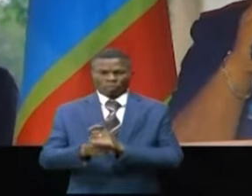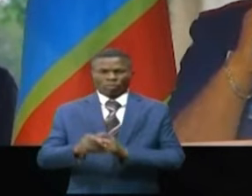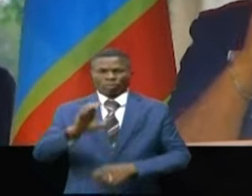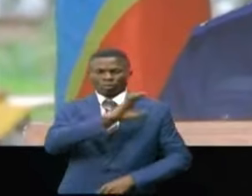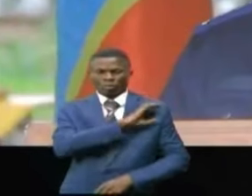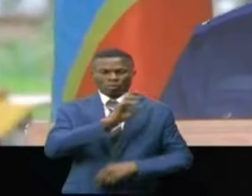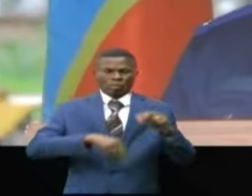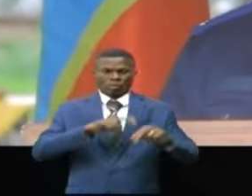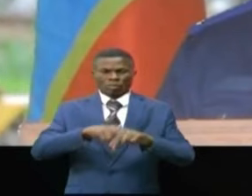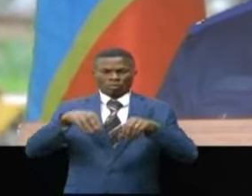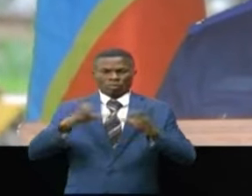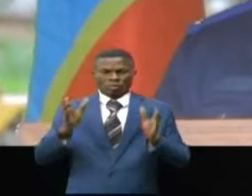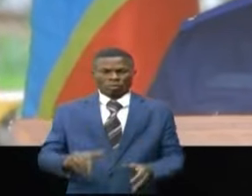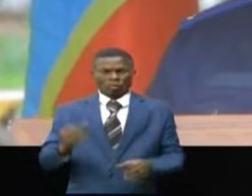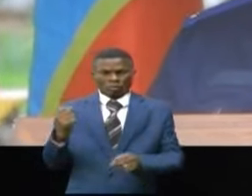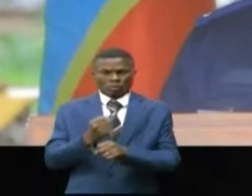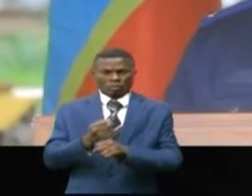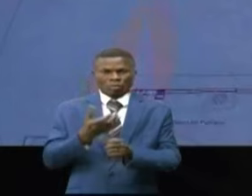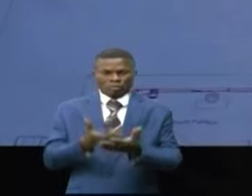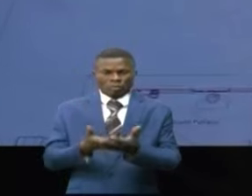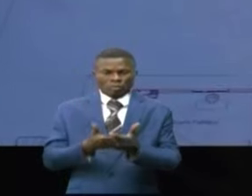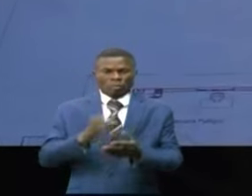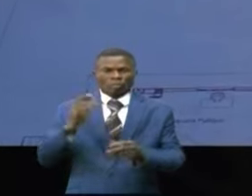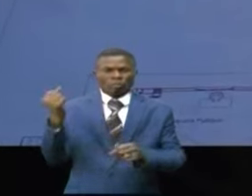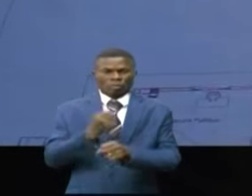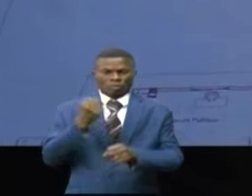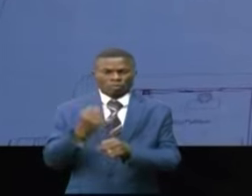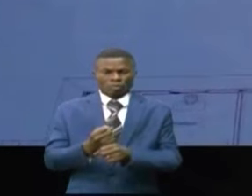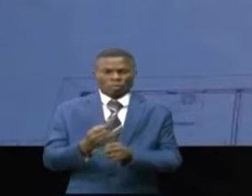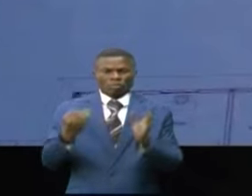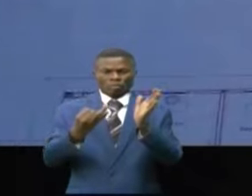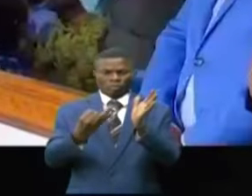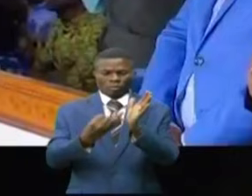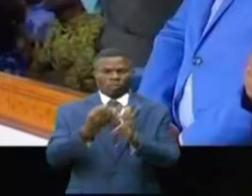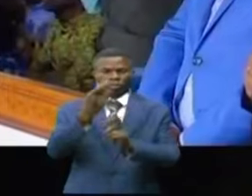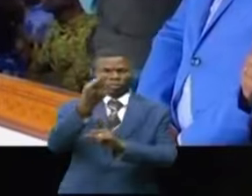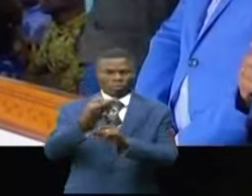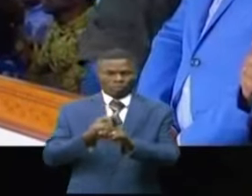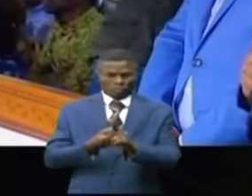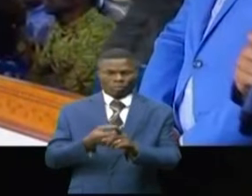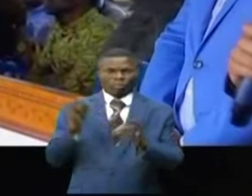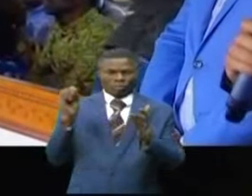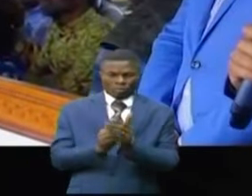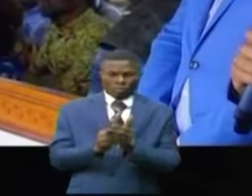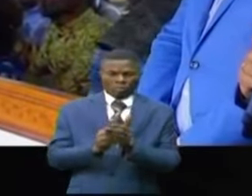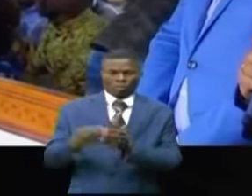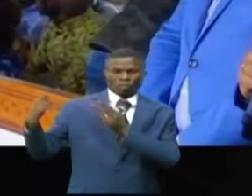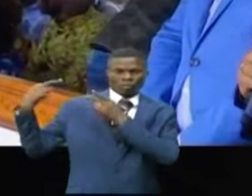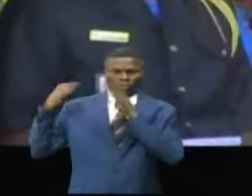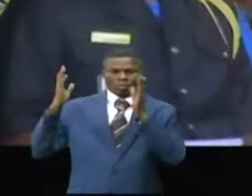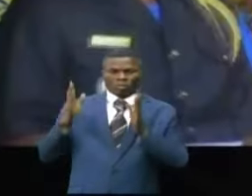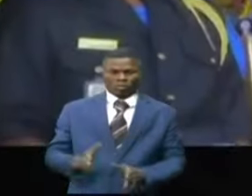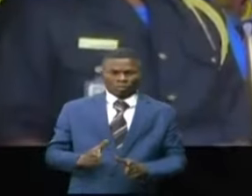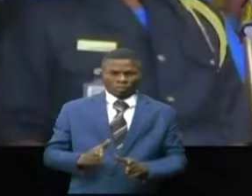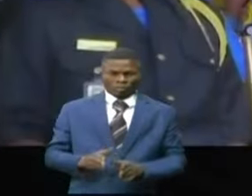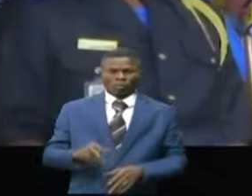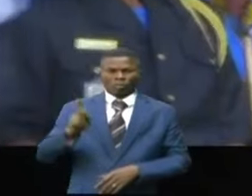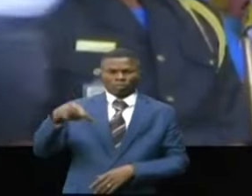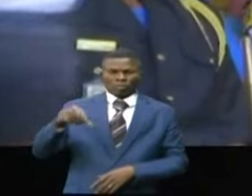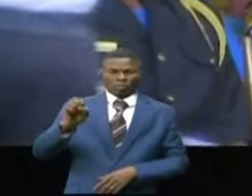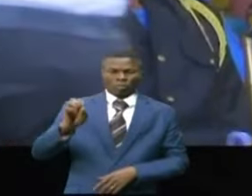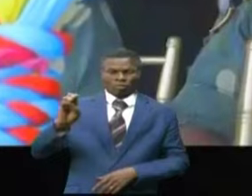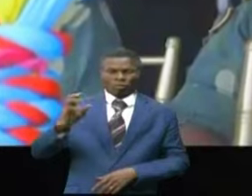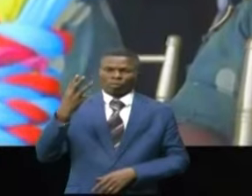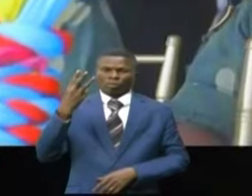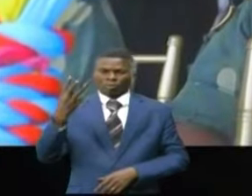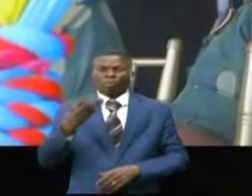nationale congolaise. Ces travaux seront exécutés pendant 7 mois. Au même moment, le responsable de Parc P3 annonce